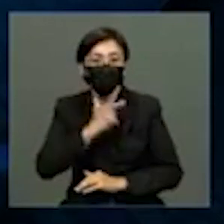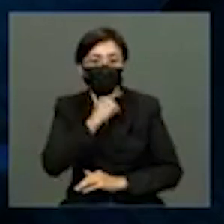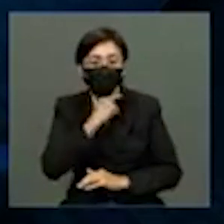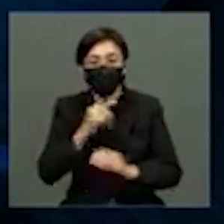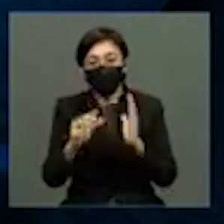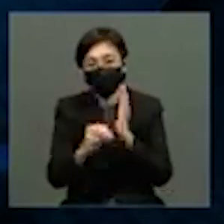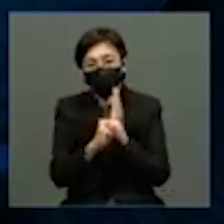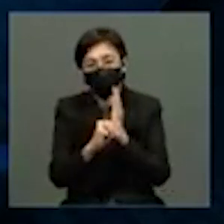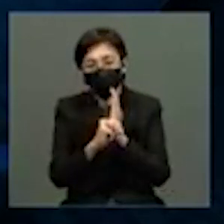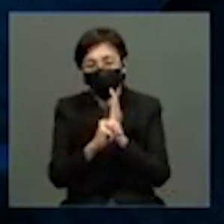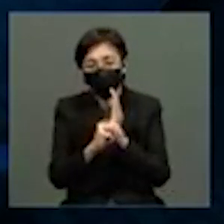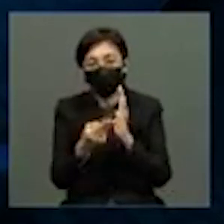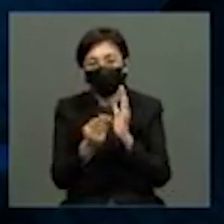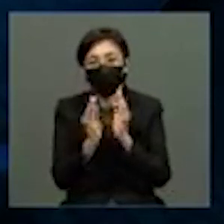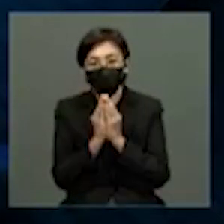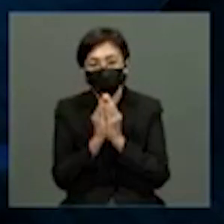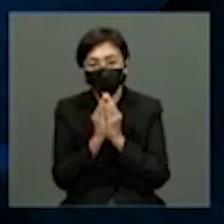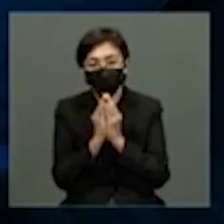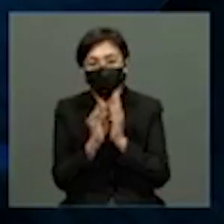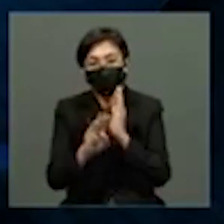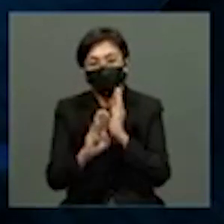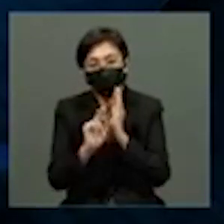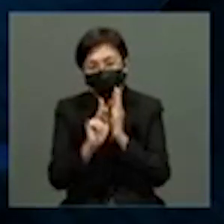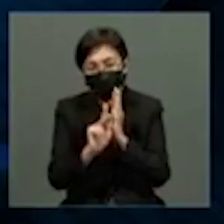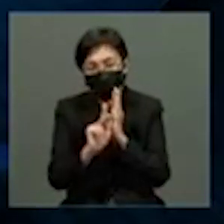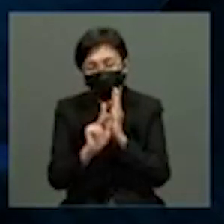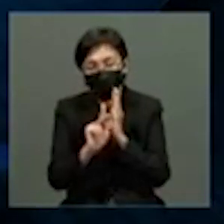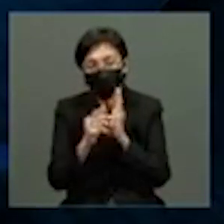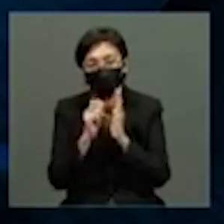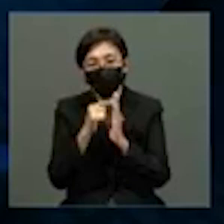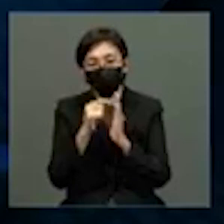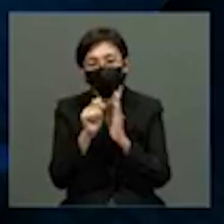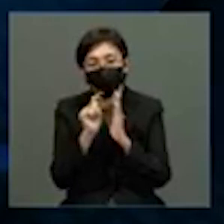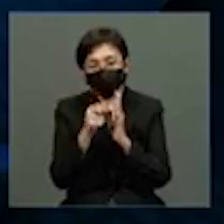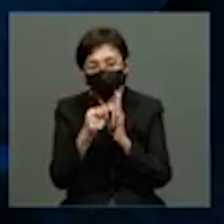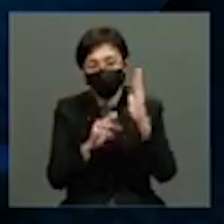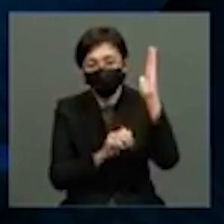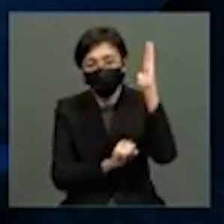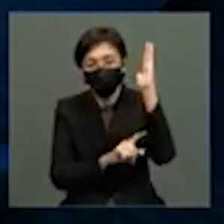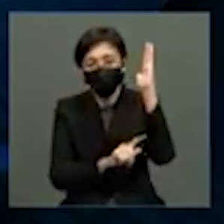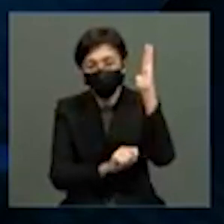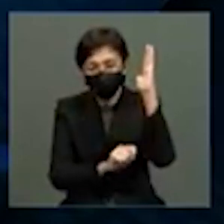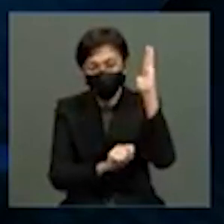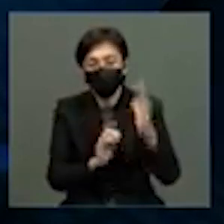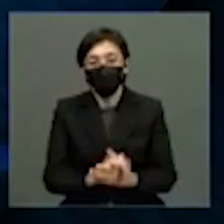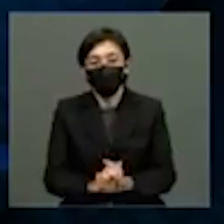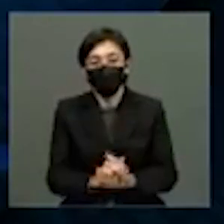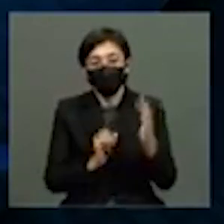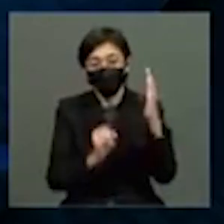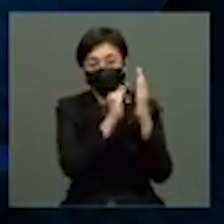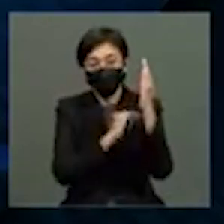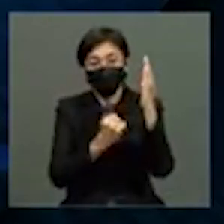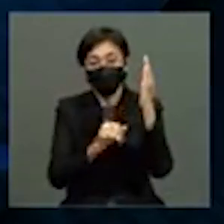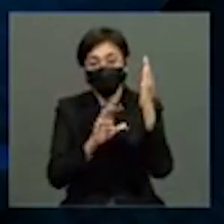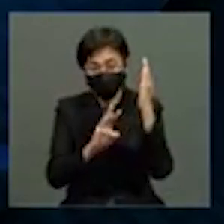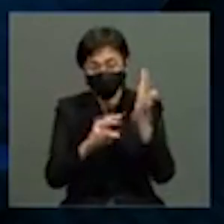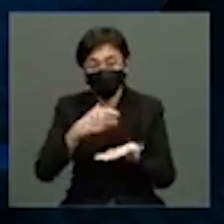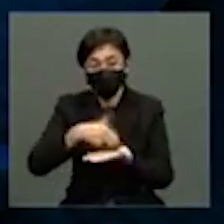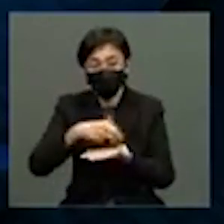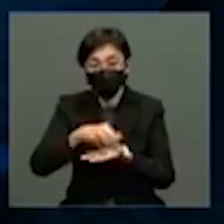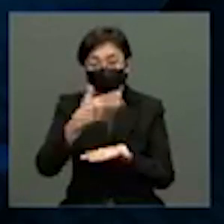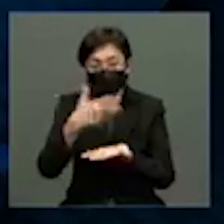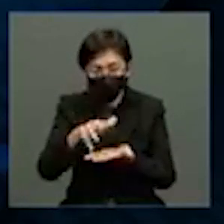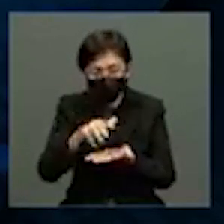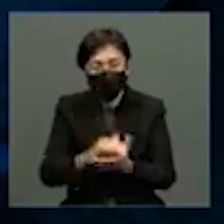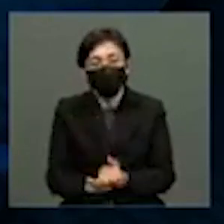กดาหารหนองบัวลำพูบึงกาฬอุทัยธานีและสตูลซึ่งทั้ง16จังหวัดนี้รวมถึงพี่น้องประชา